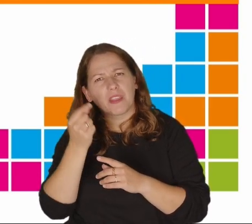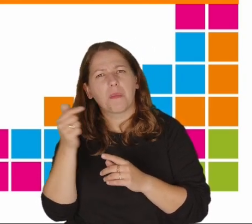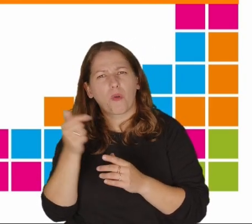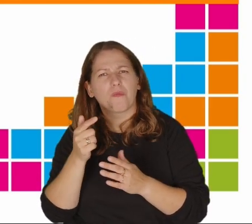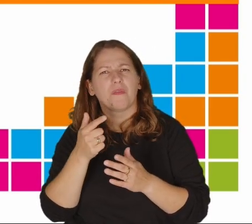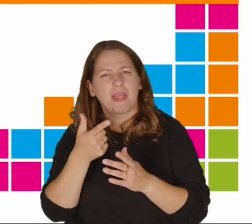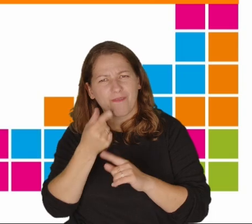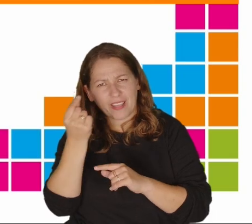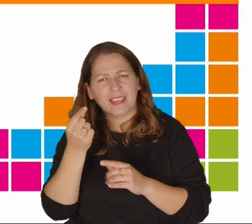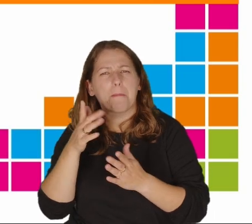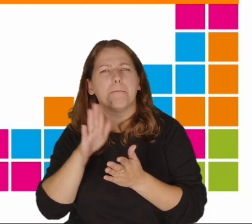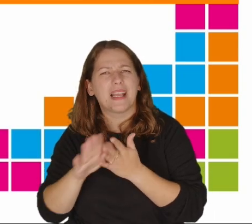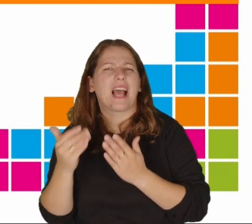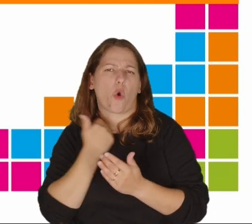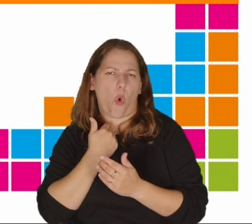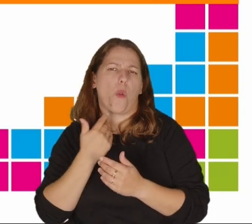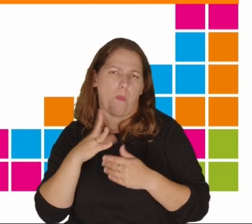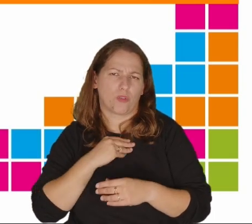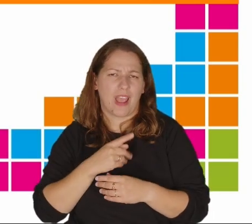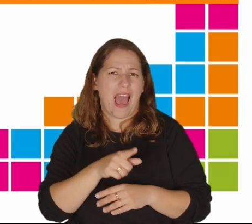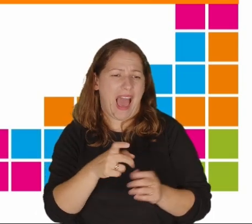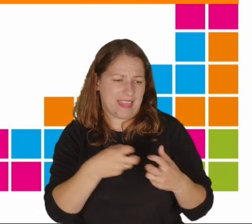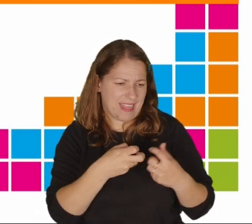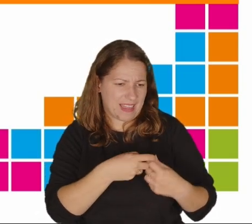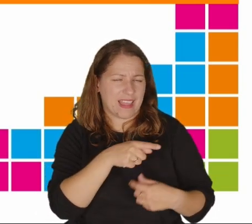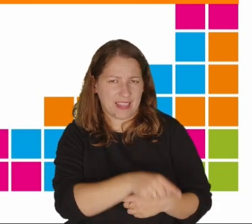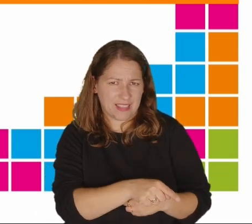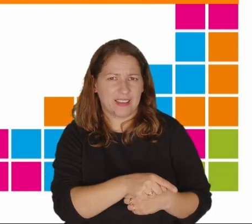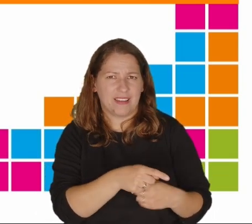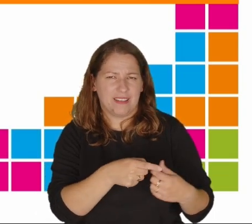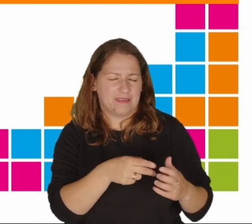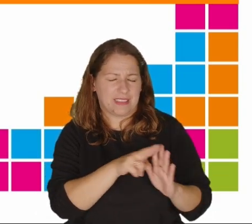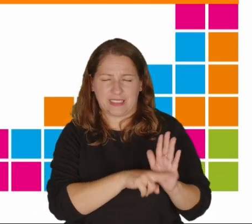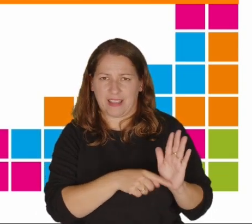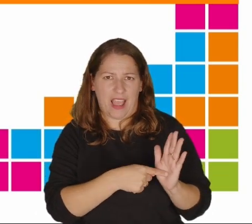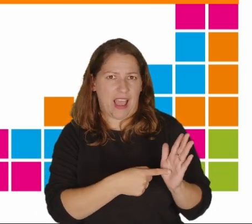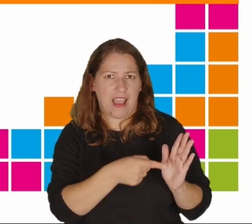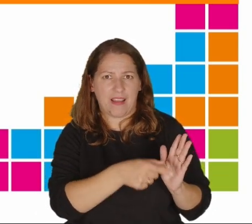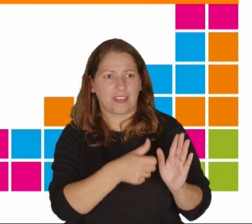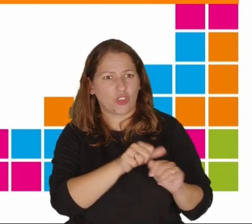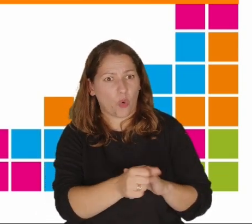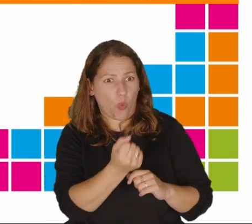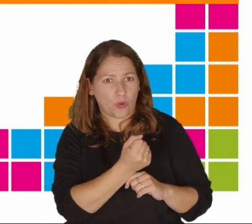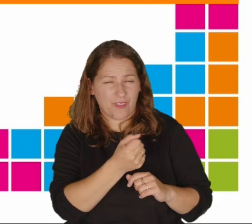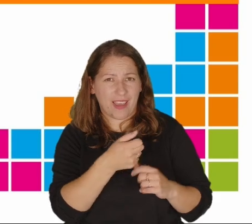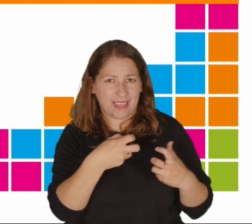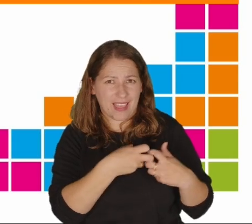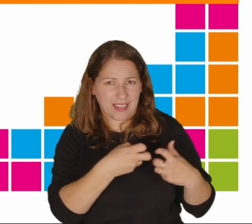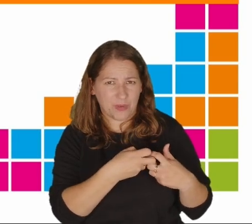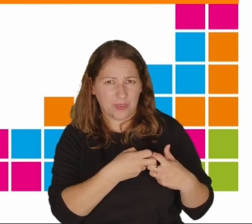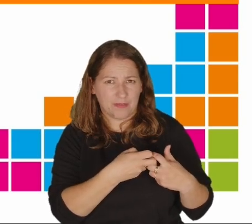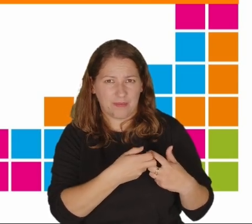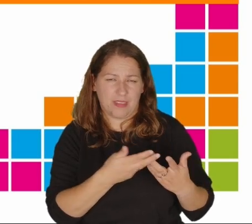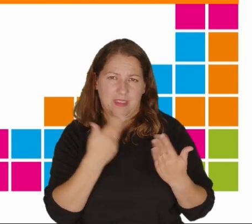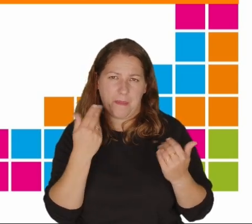bez alkoholu. Ale w rekomendacjach dotyczących internetu dla dzieci tej zasady dotyczącego tygodniowego użycia internetu